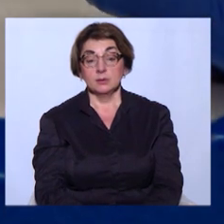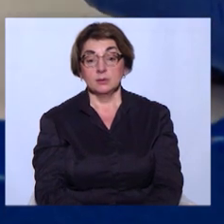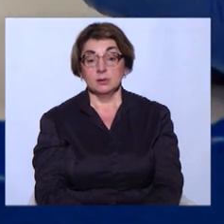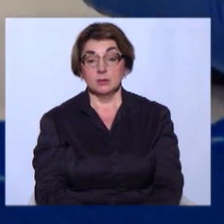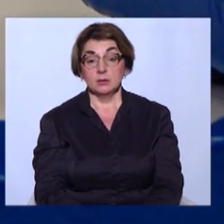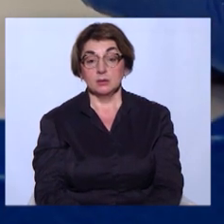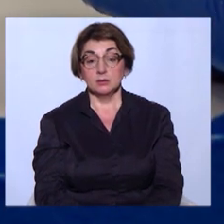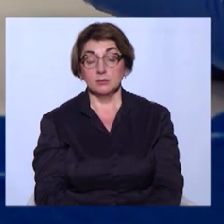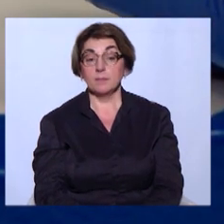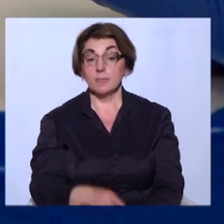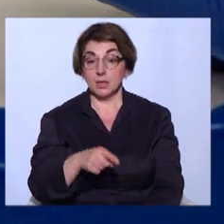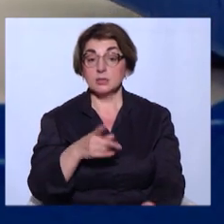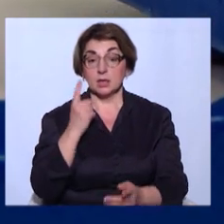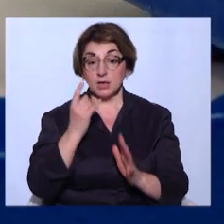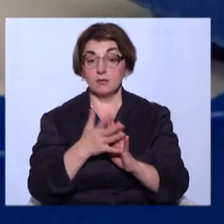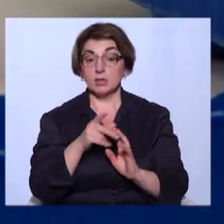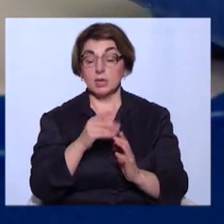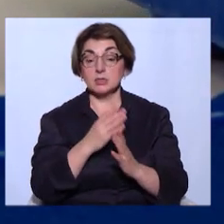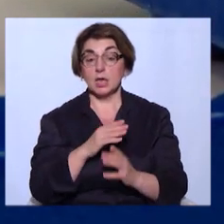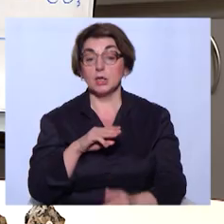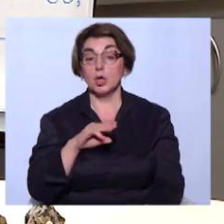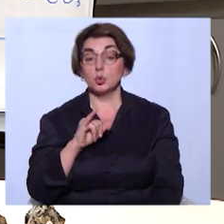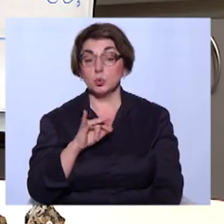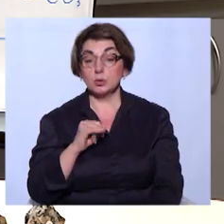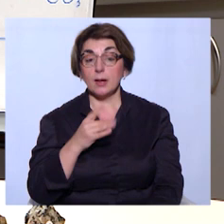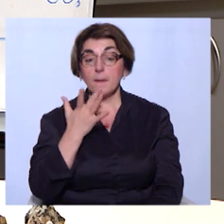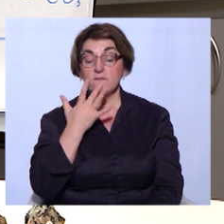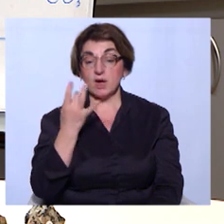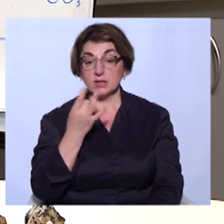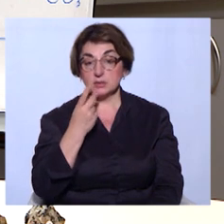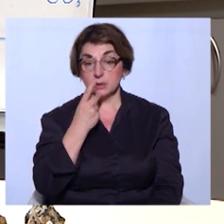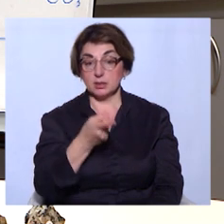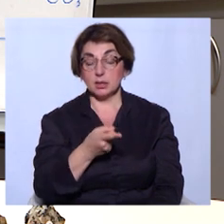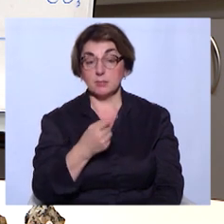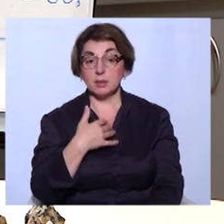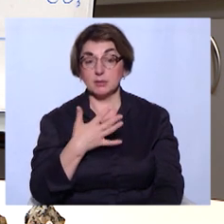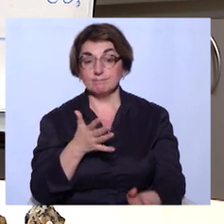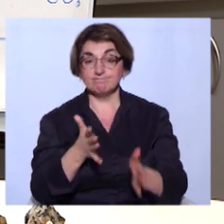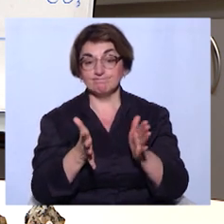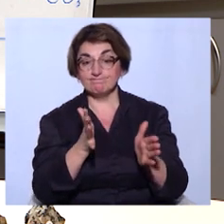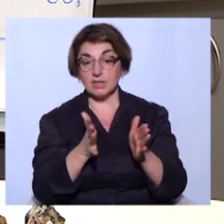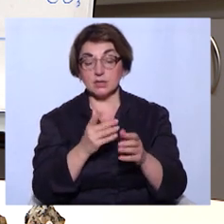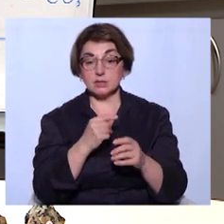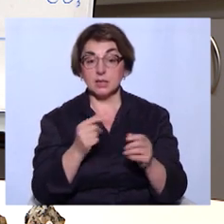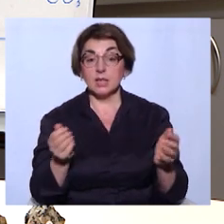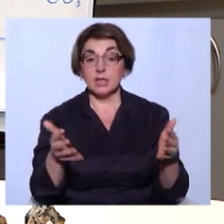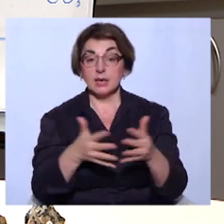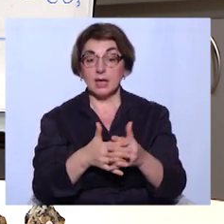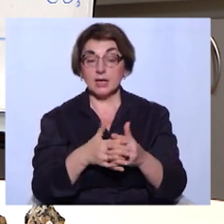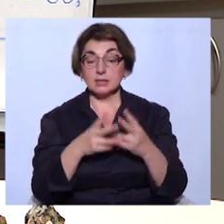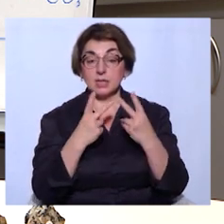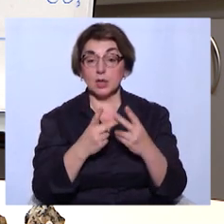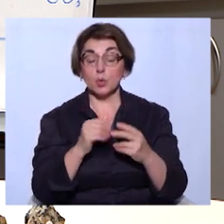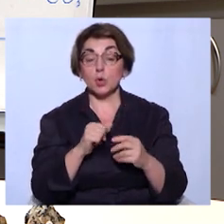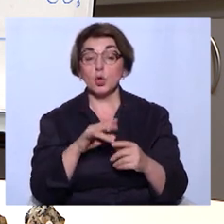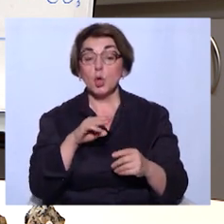მოთავსებული გვაქვს ტუტე და ფენოლფთალეინი ჟოლოსფერია. მე მინდა ნეიტრალიზაციის რეაქცია გაჩვენო. როგორ ხდება ტუტისა